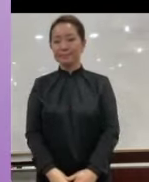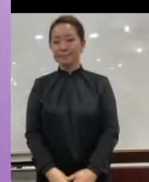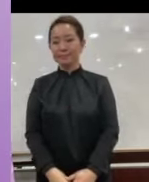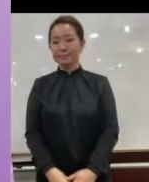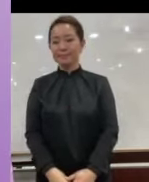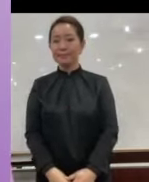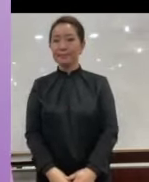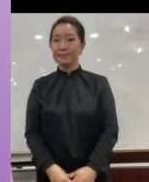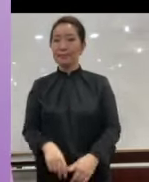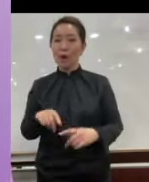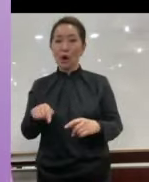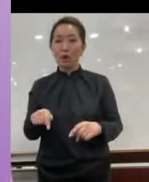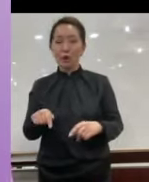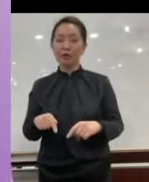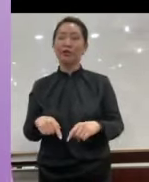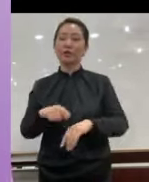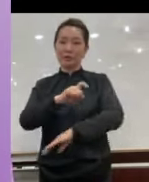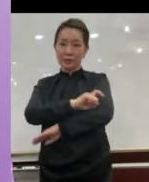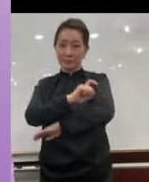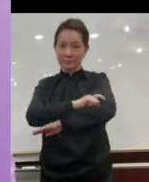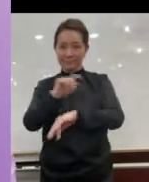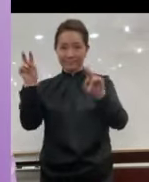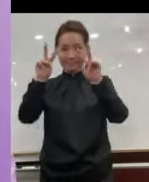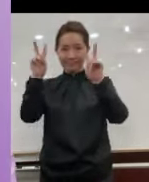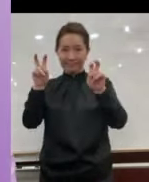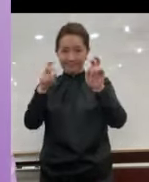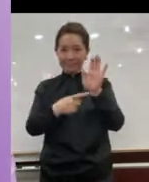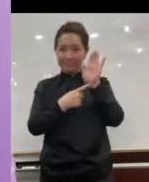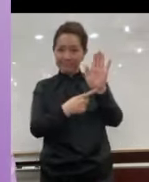За ингээд өнөөдрийнхээ хичээлд оръё.